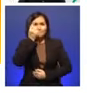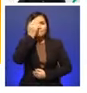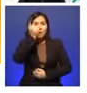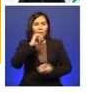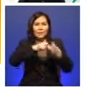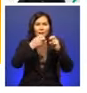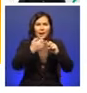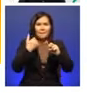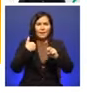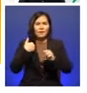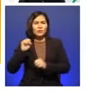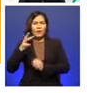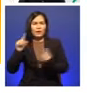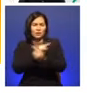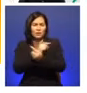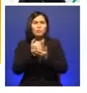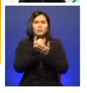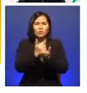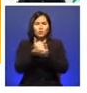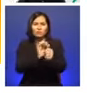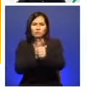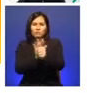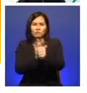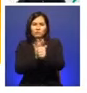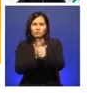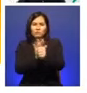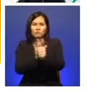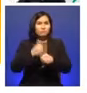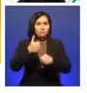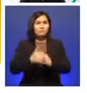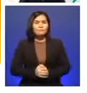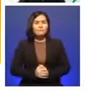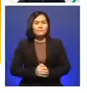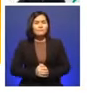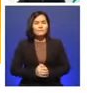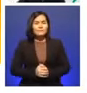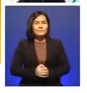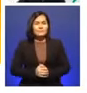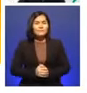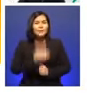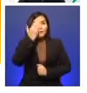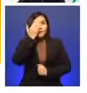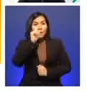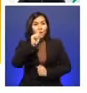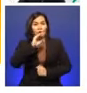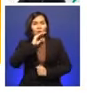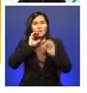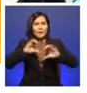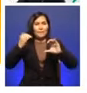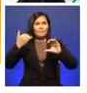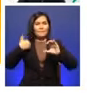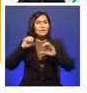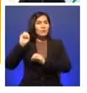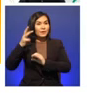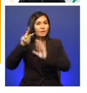ตการณ์แล้วก็เป็นตาข่ายรองรับทางสังคมด้วยนะฮะในกรณีที่เรามีนโยบายสวัสดิการที่ดีนะครับซึ่งในตัวโ